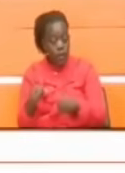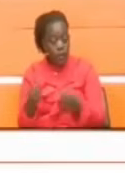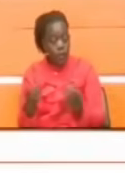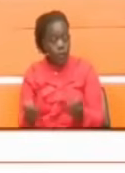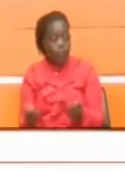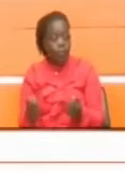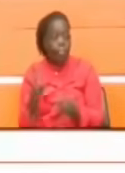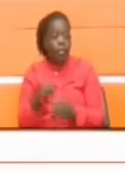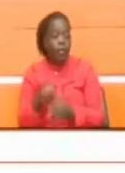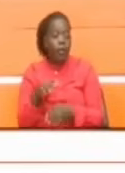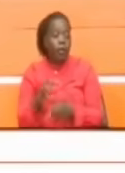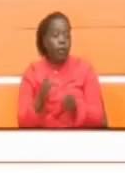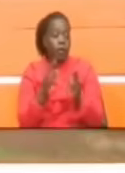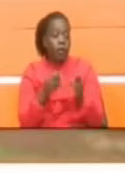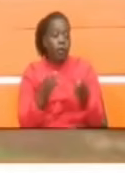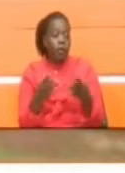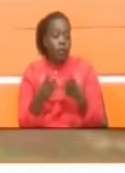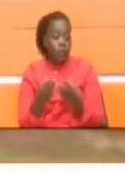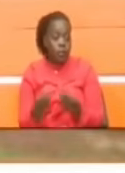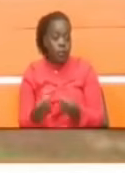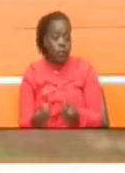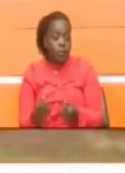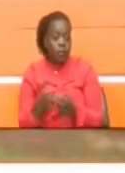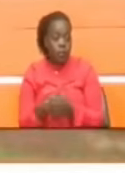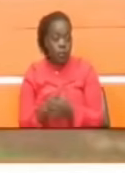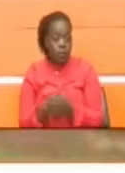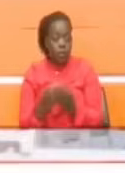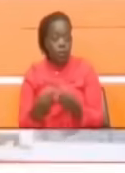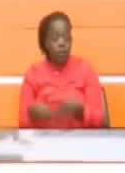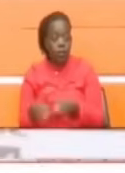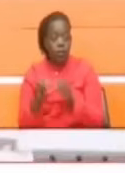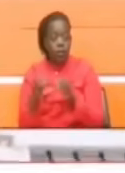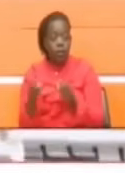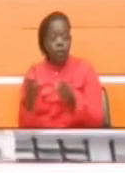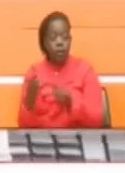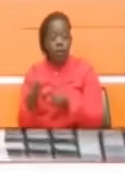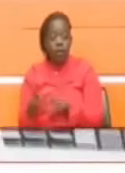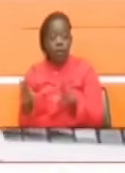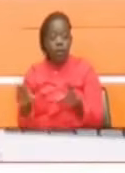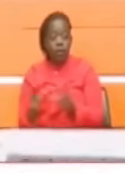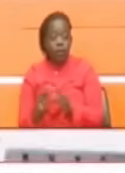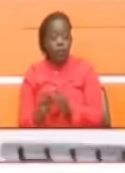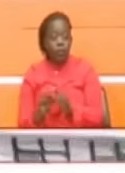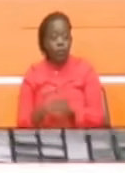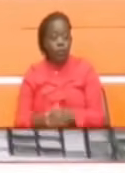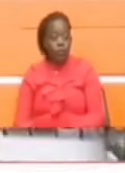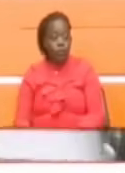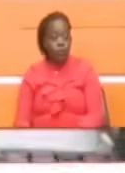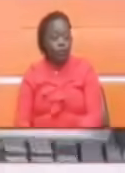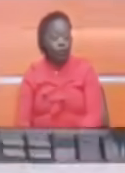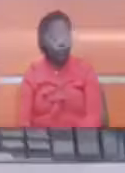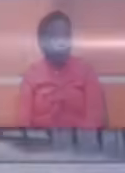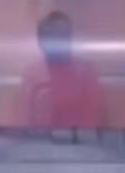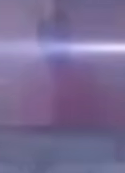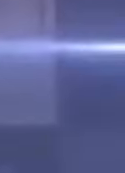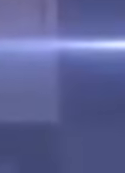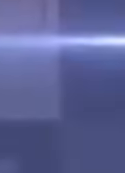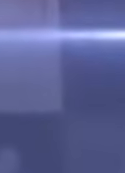kino kigenda kugonjoola obutakkaanya obubaddewo. Lisan Mutyaba yakusakidde eggulire lino